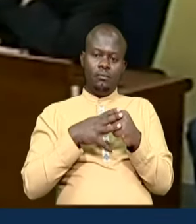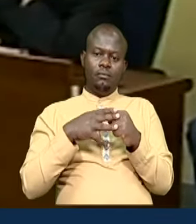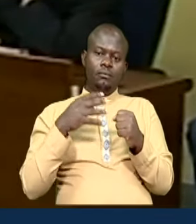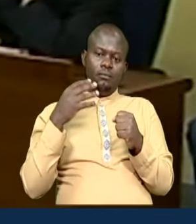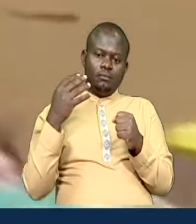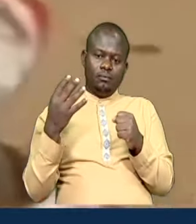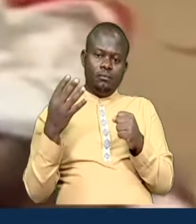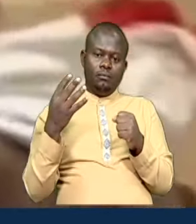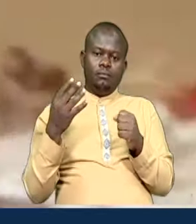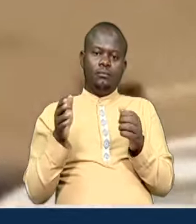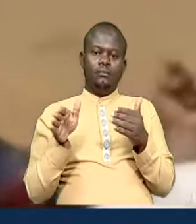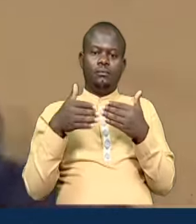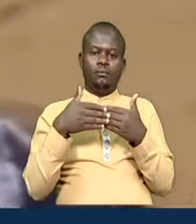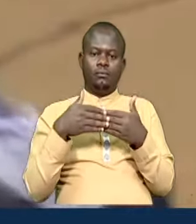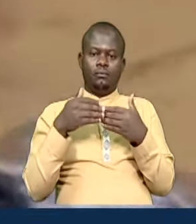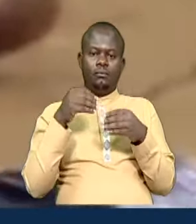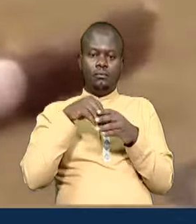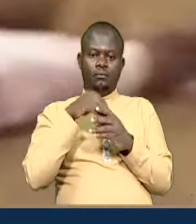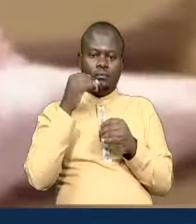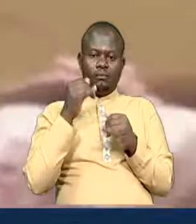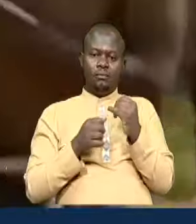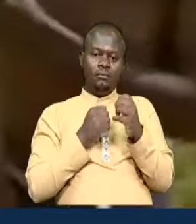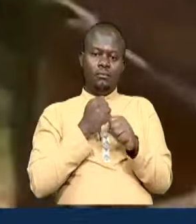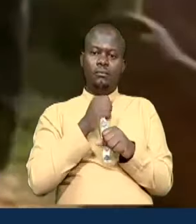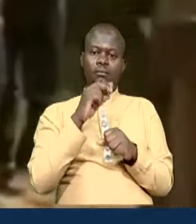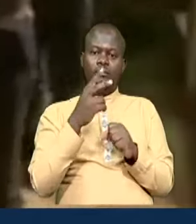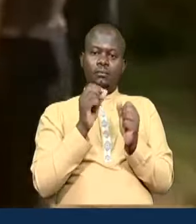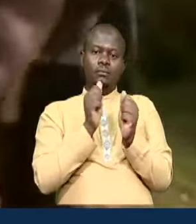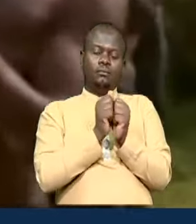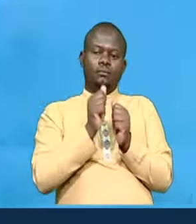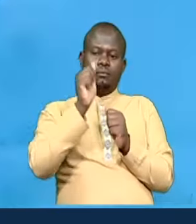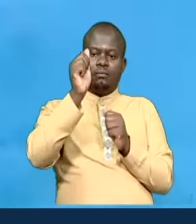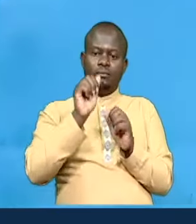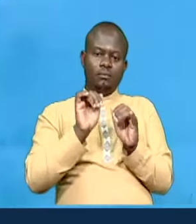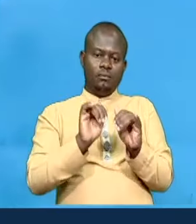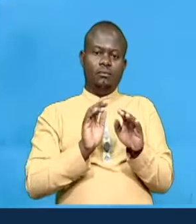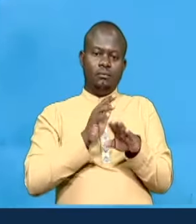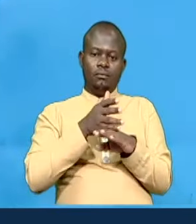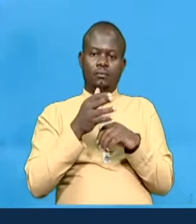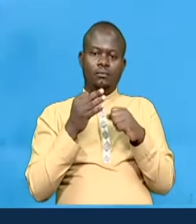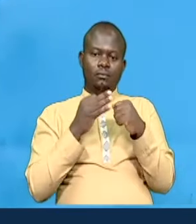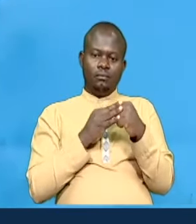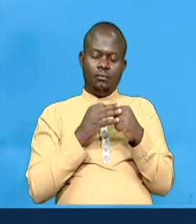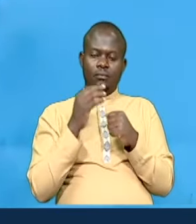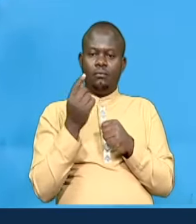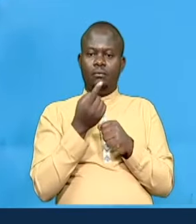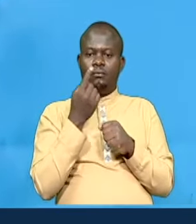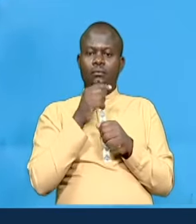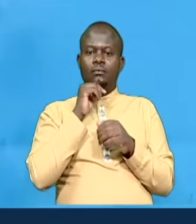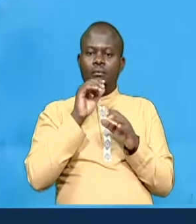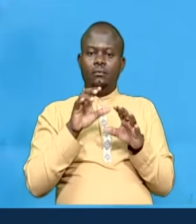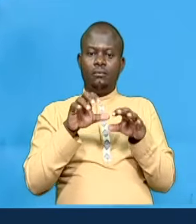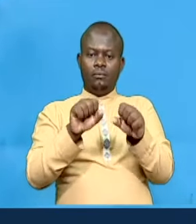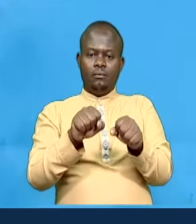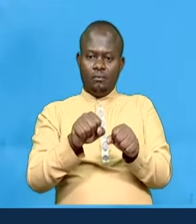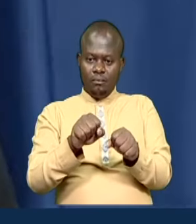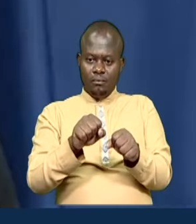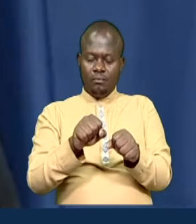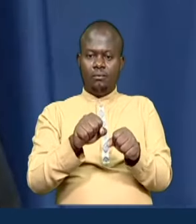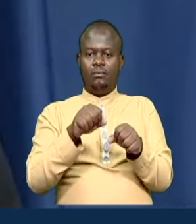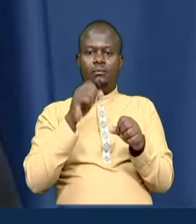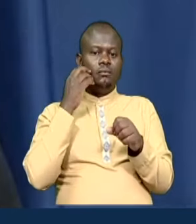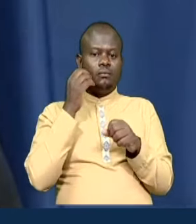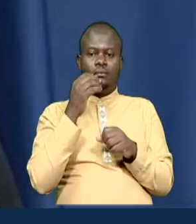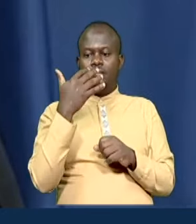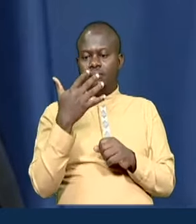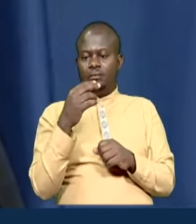1994 rwakinze imiryango mu mpera za 2015 rusize abarenga 8 bataratabwa muri yombi. Muri